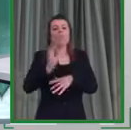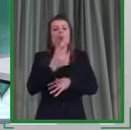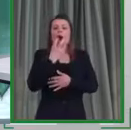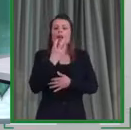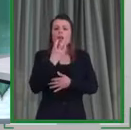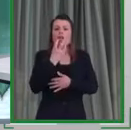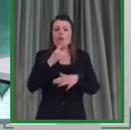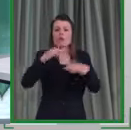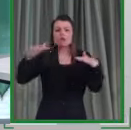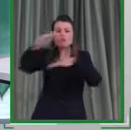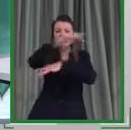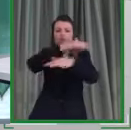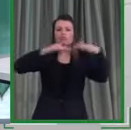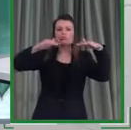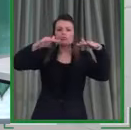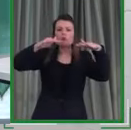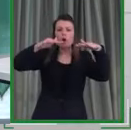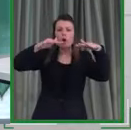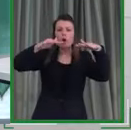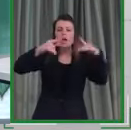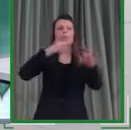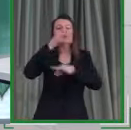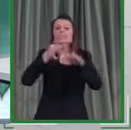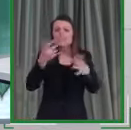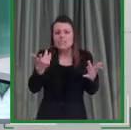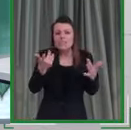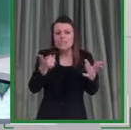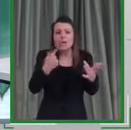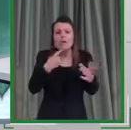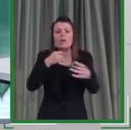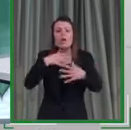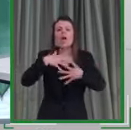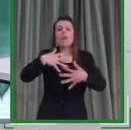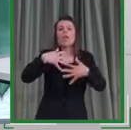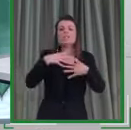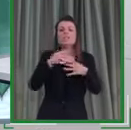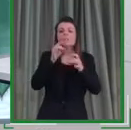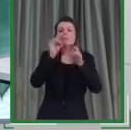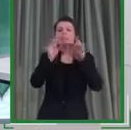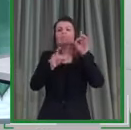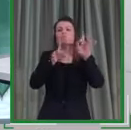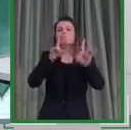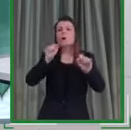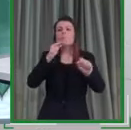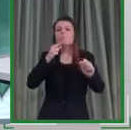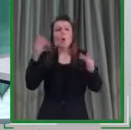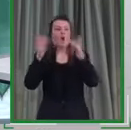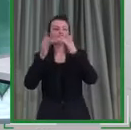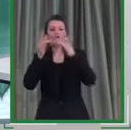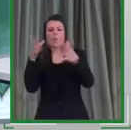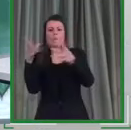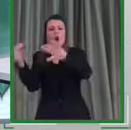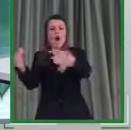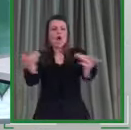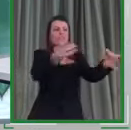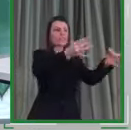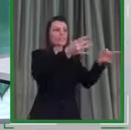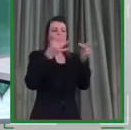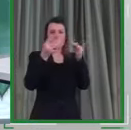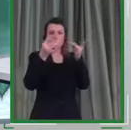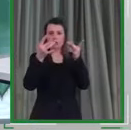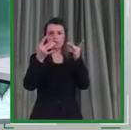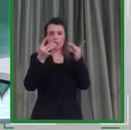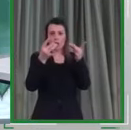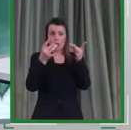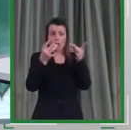c'era lei il rischio che attraverso il respiro ci potessero nessuna contaminazione da subito hanno dato a tutti i gli